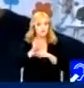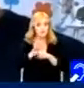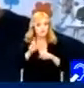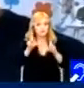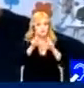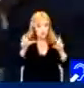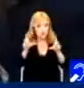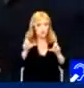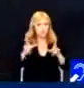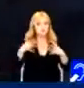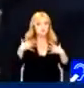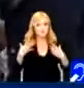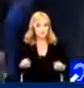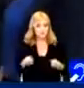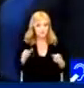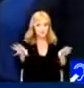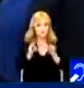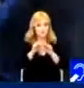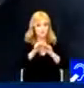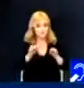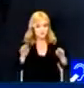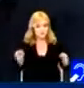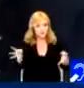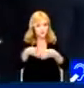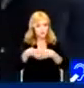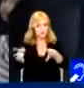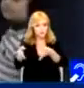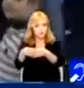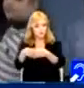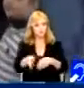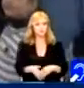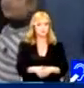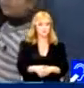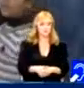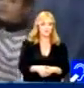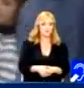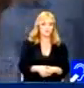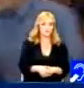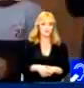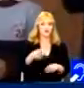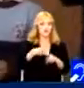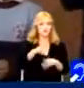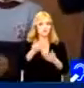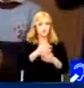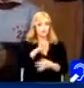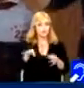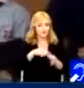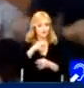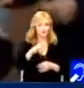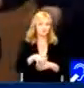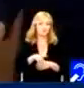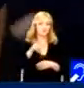la locurile lor de muncă. Liceul Teoretic Ștefănești din raionul Florești face parte dintr-un proiect pilot implementat în nordul Republicii Moldova, în care